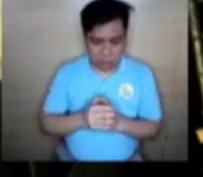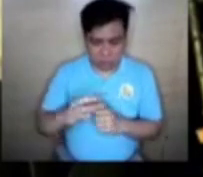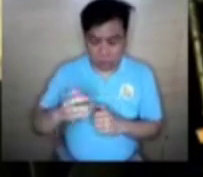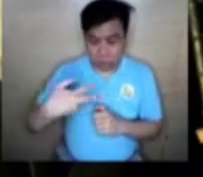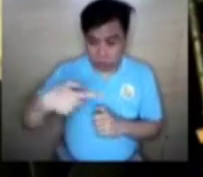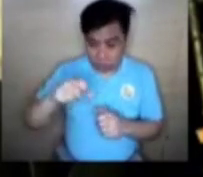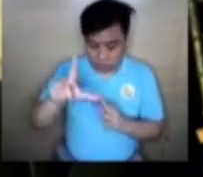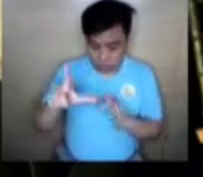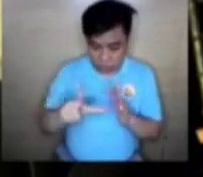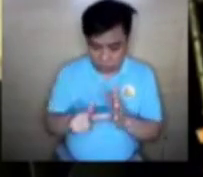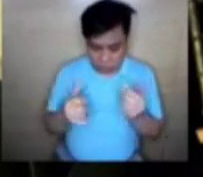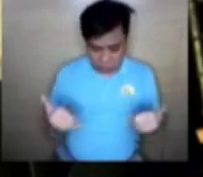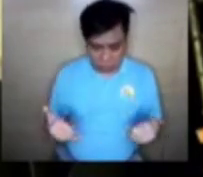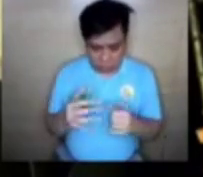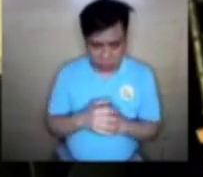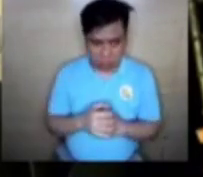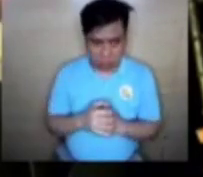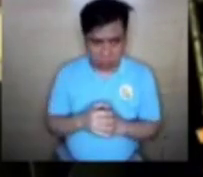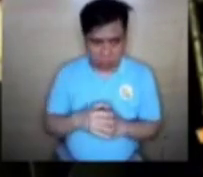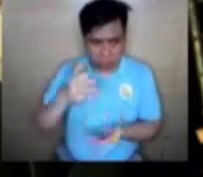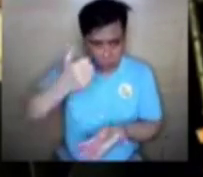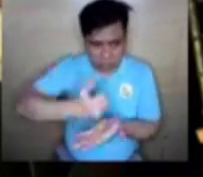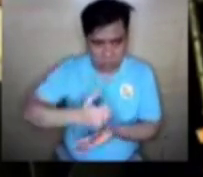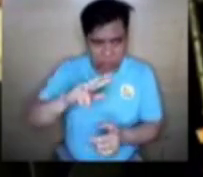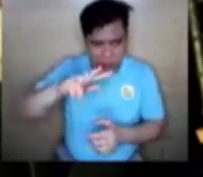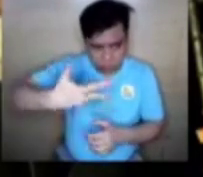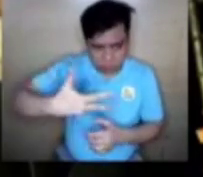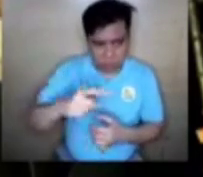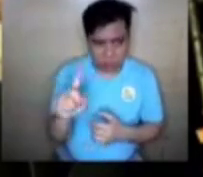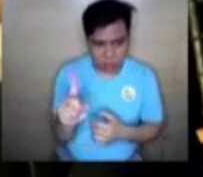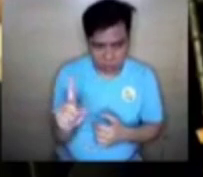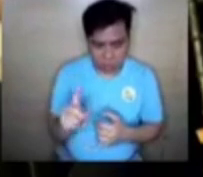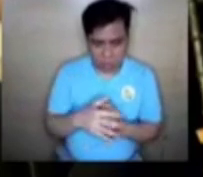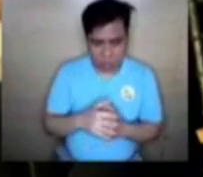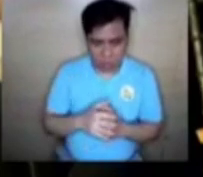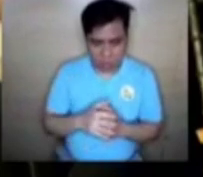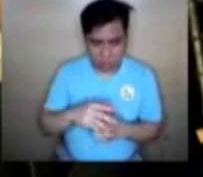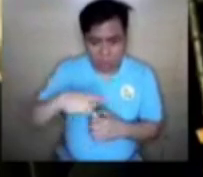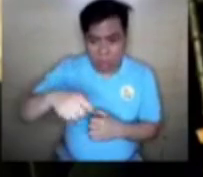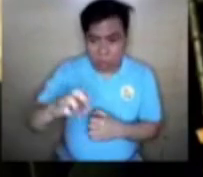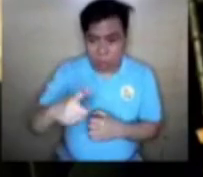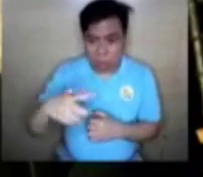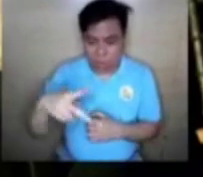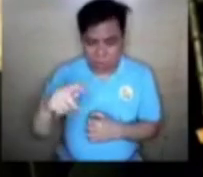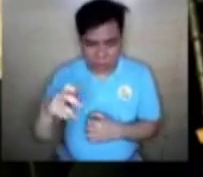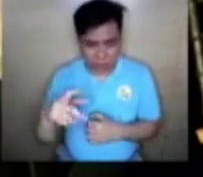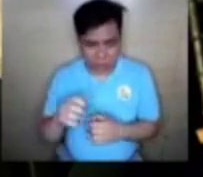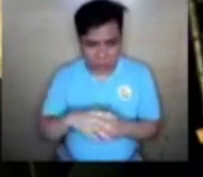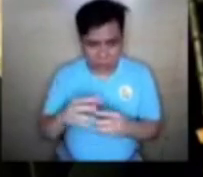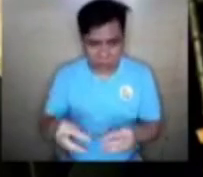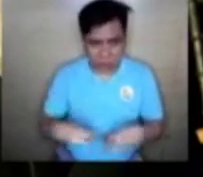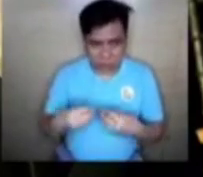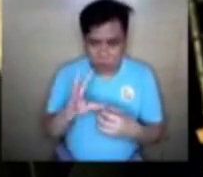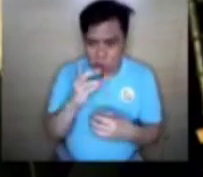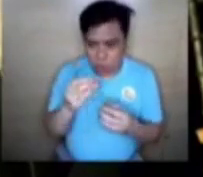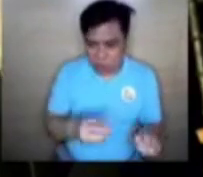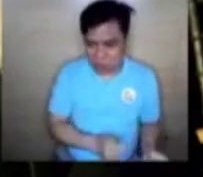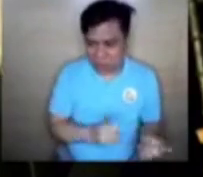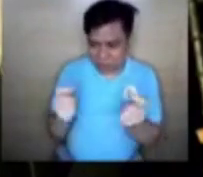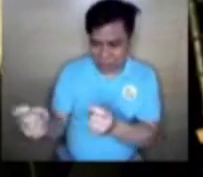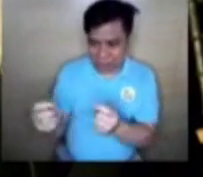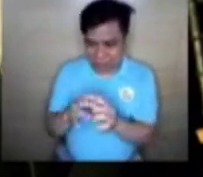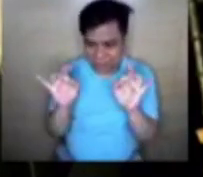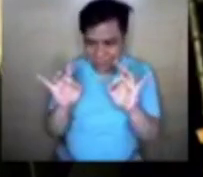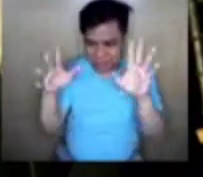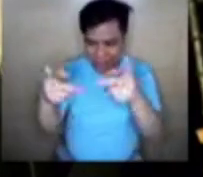order mula sa nasyonal. At pangatlo, mga politiko rin naman ang nagpatira sa kanila sa mga danger zone.